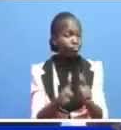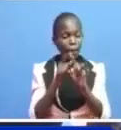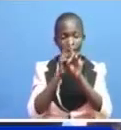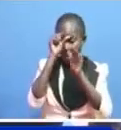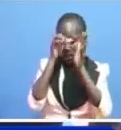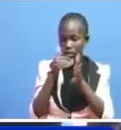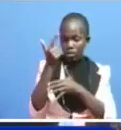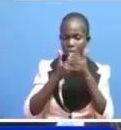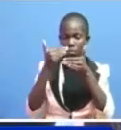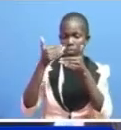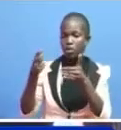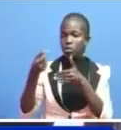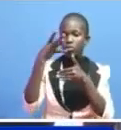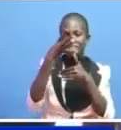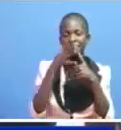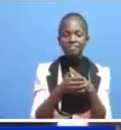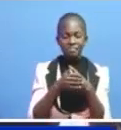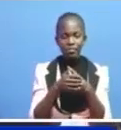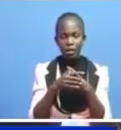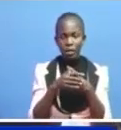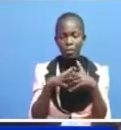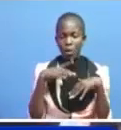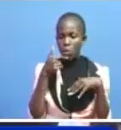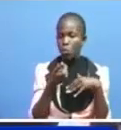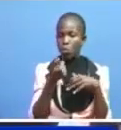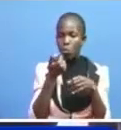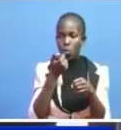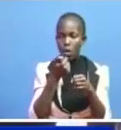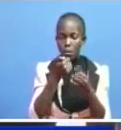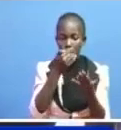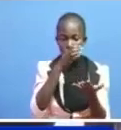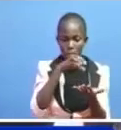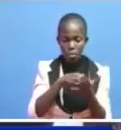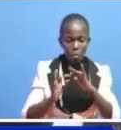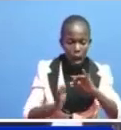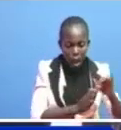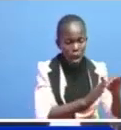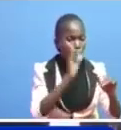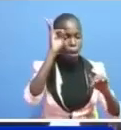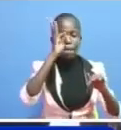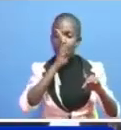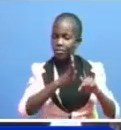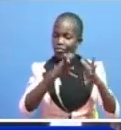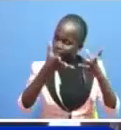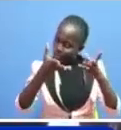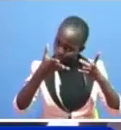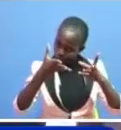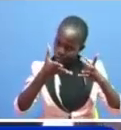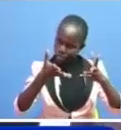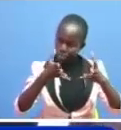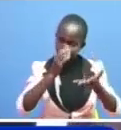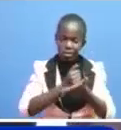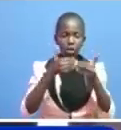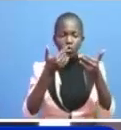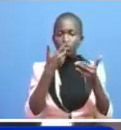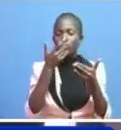kana kuibikia mwe wa kana ala matonyete kutia mnyanya makadi place ya wa omauma ni kana kuikethiwe na onyivu